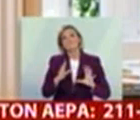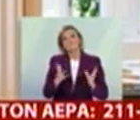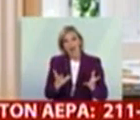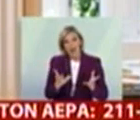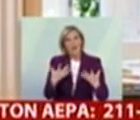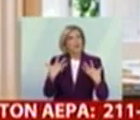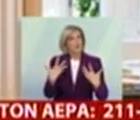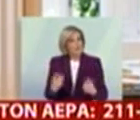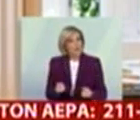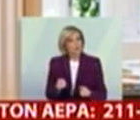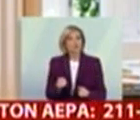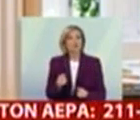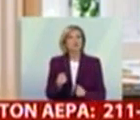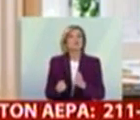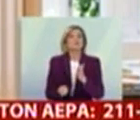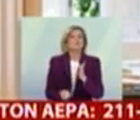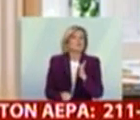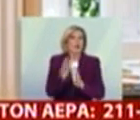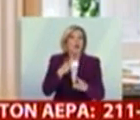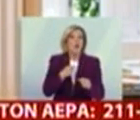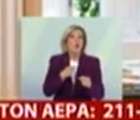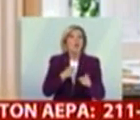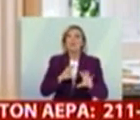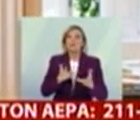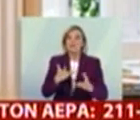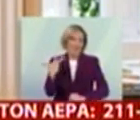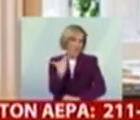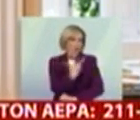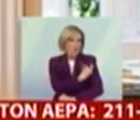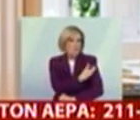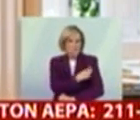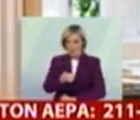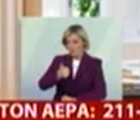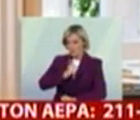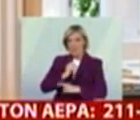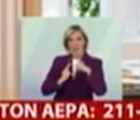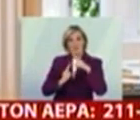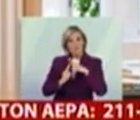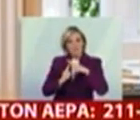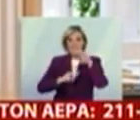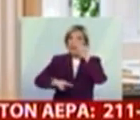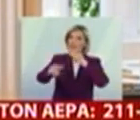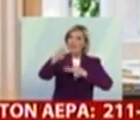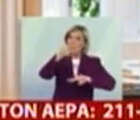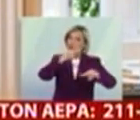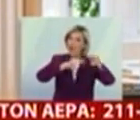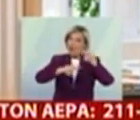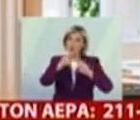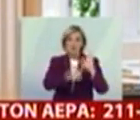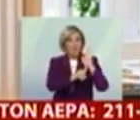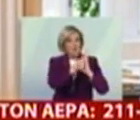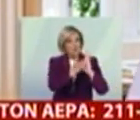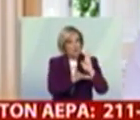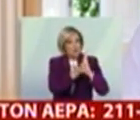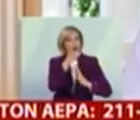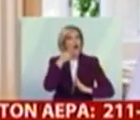να περνάει στον εγκέφαλο, έστω και κατά το ελάχιστο, και κατά αυτόν τον τρόπο μπορεί ο άνθρωπος και